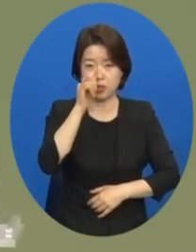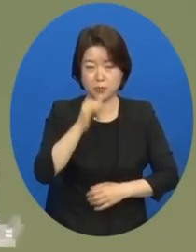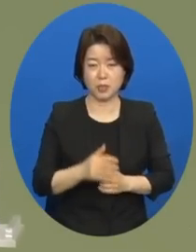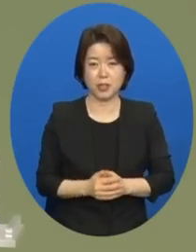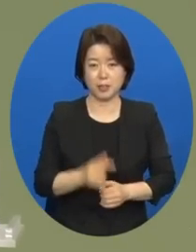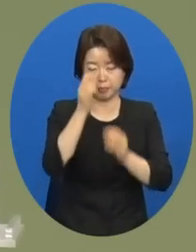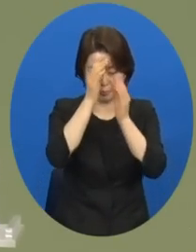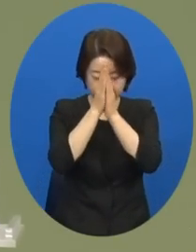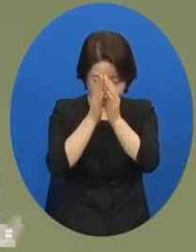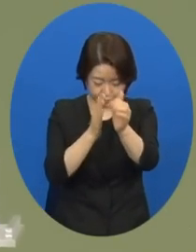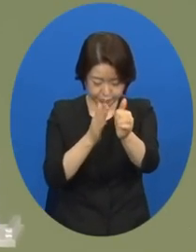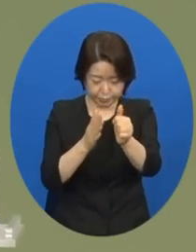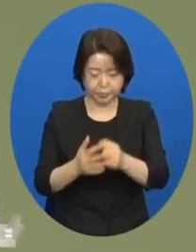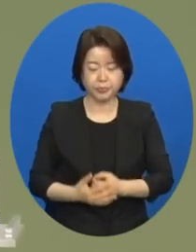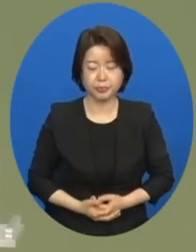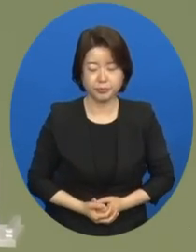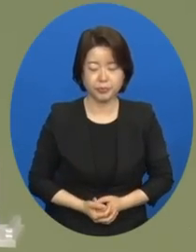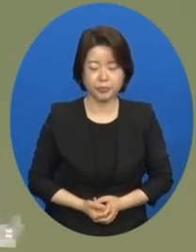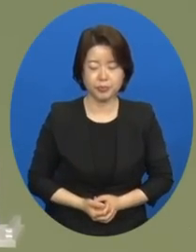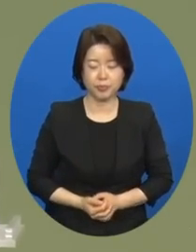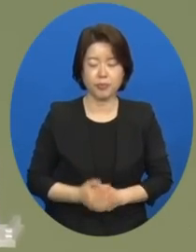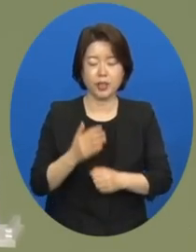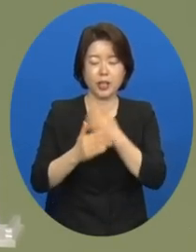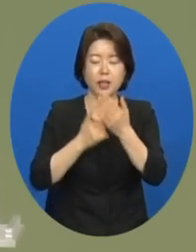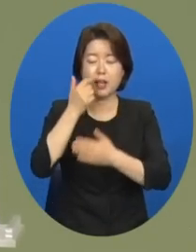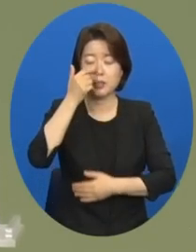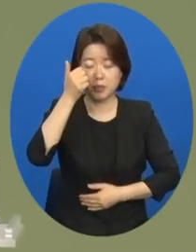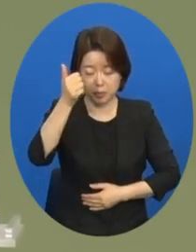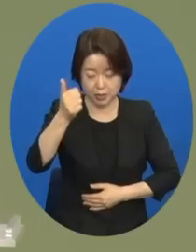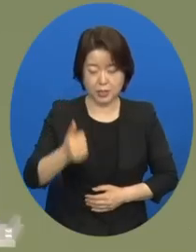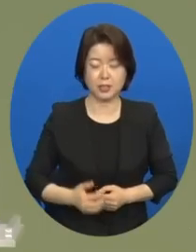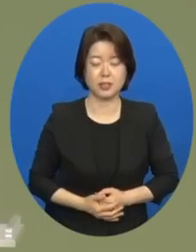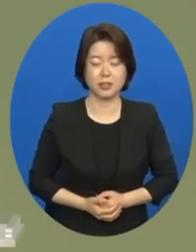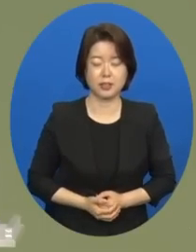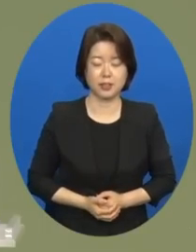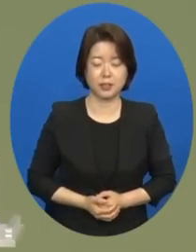기도하겠습니다 하나님 아버지